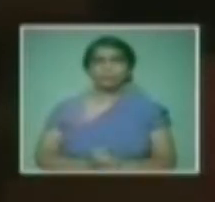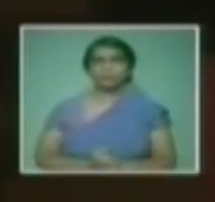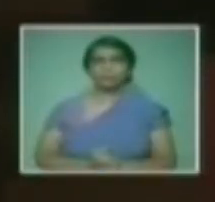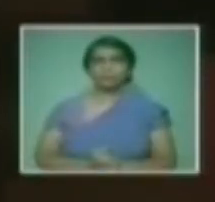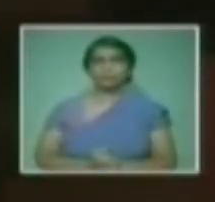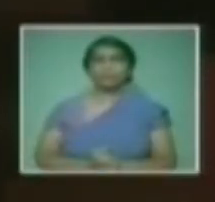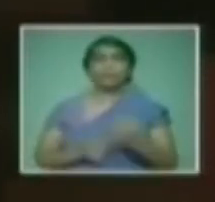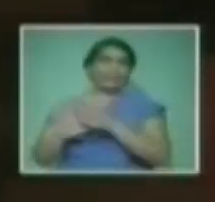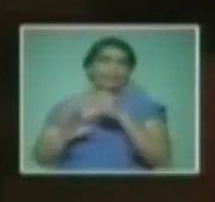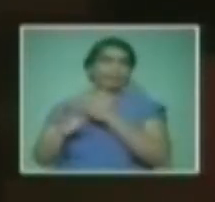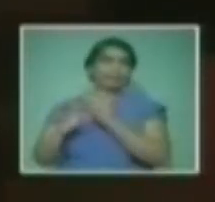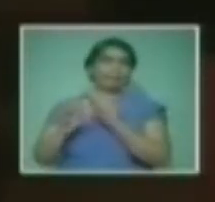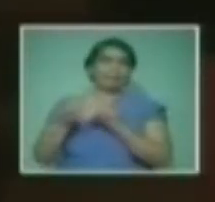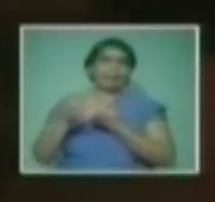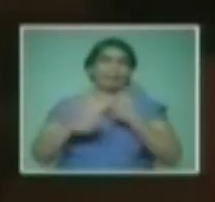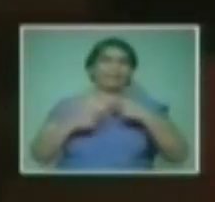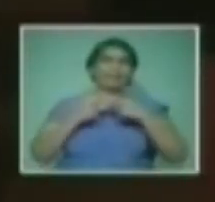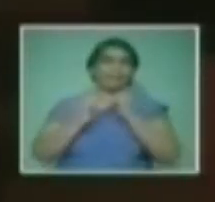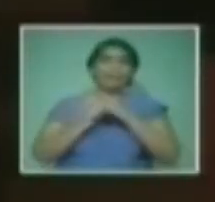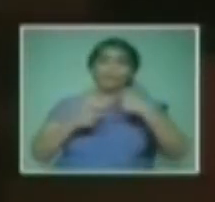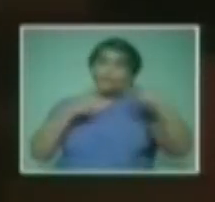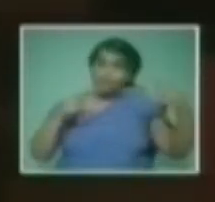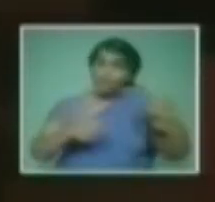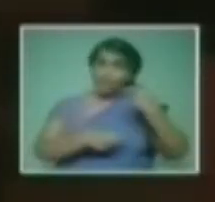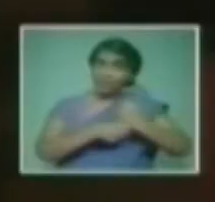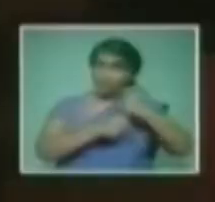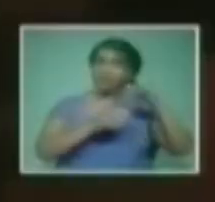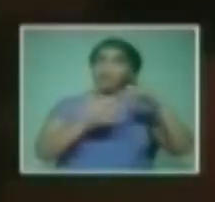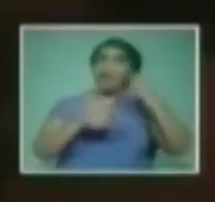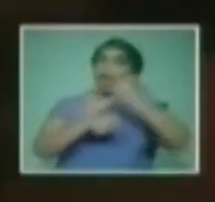உத்தியோகபூர்வ இல்லத்தில் இருந்து கொண்டு அரசு நிதியை மோசடி செய்துள்ளீர்கள்.